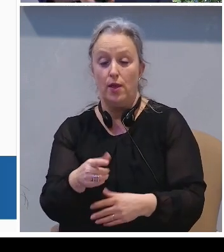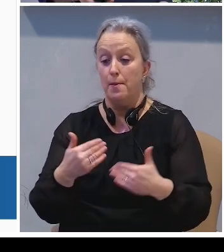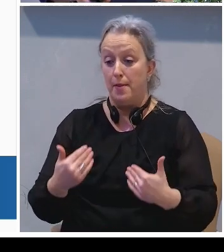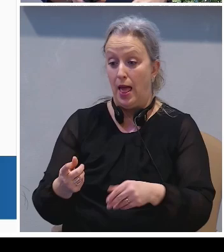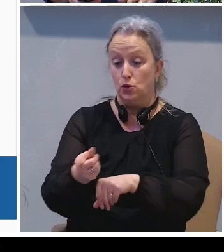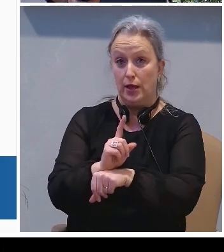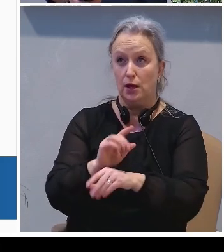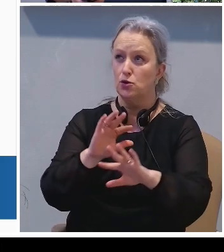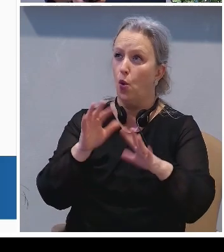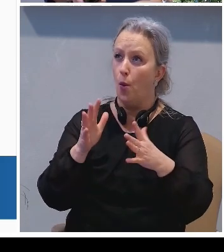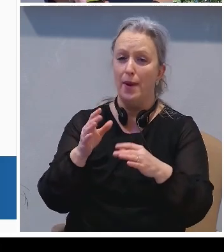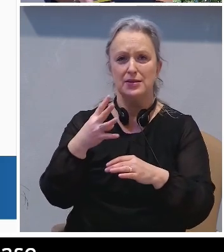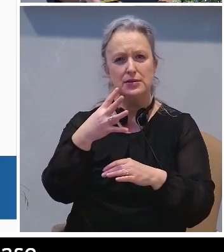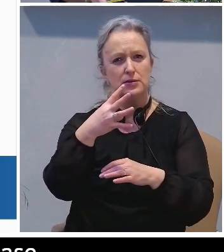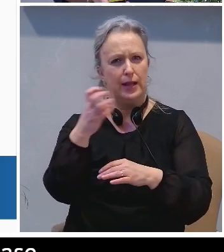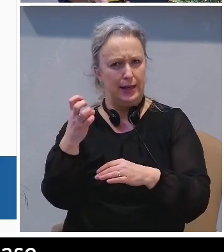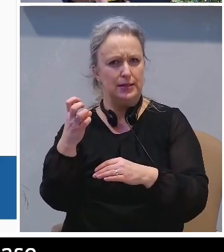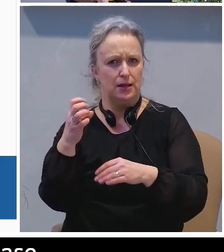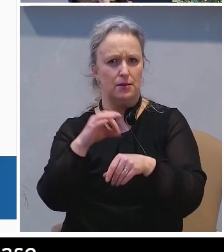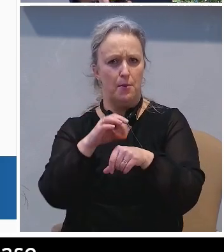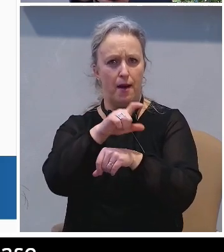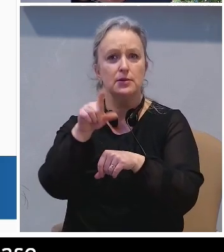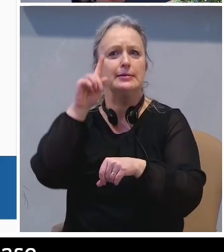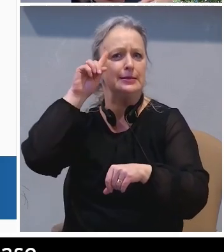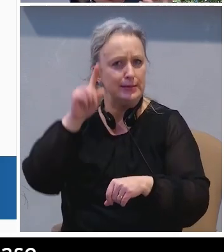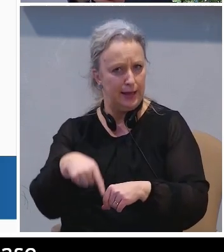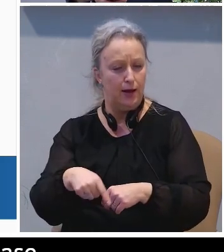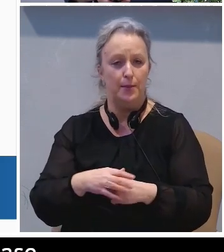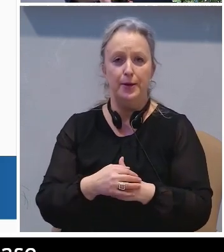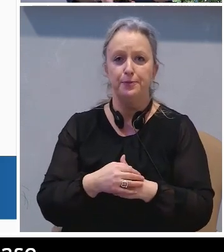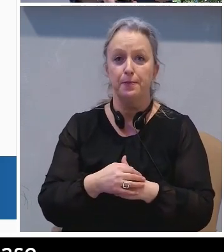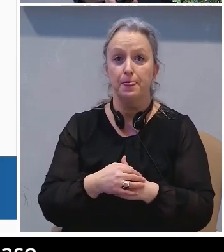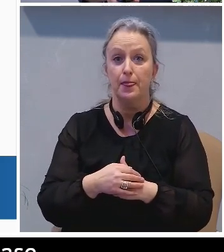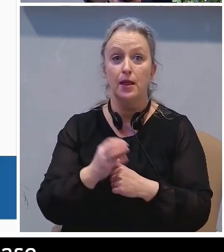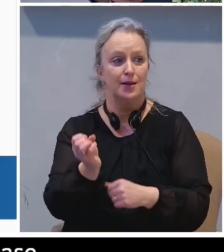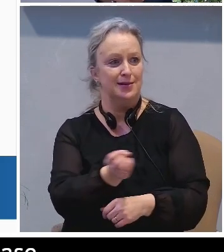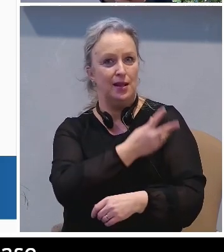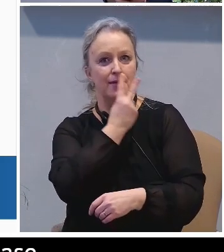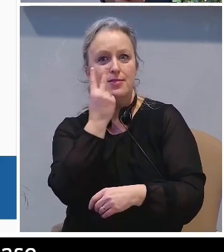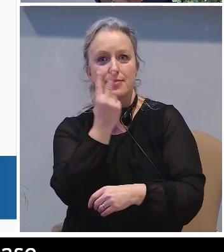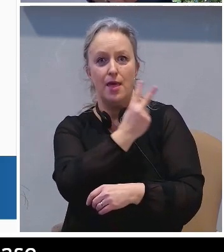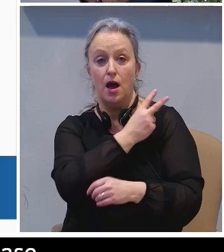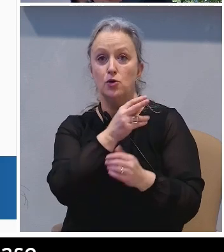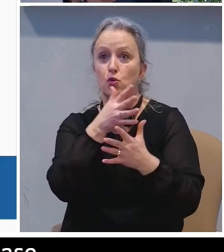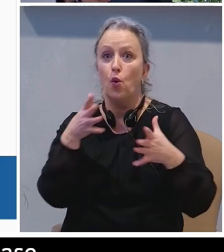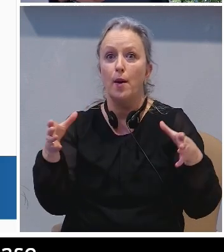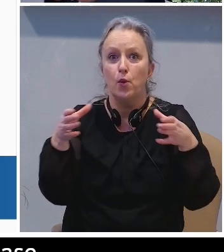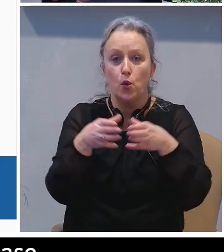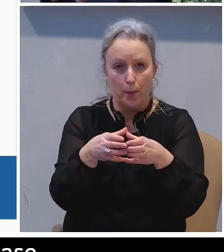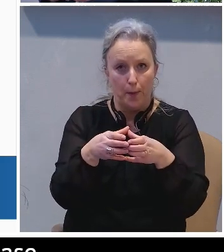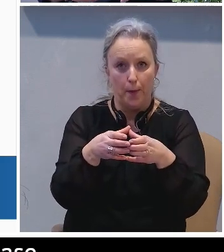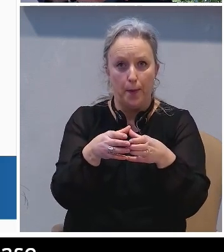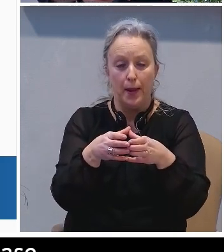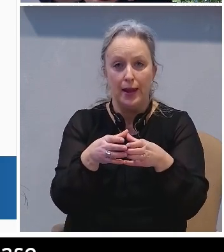meil on neuromuscular ligi disease. 400 patsienti teada Currently, ja kui siit slaidilt võib we näha, have et kõige suurema nearly grupi 400 moodustavad